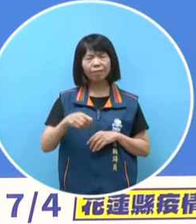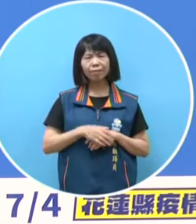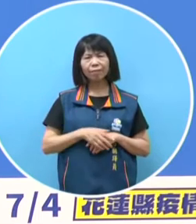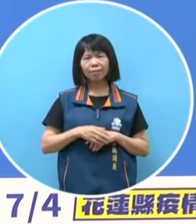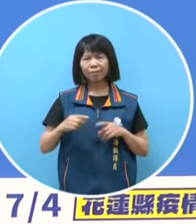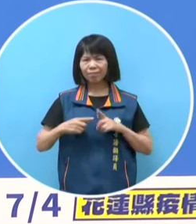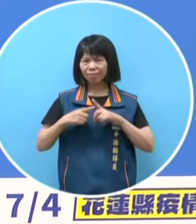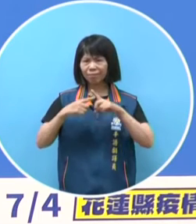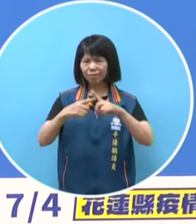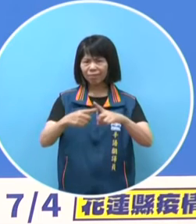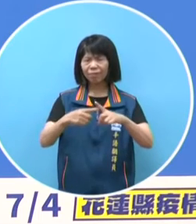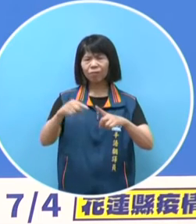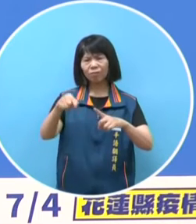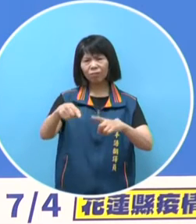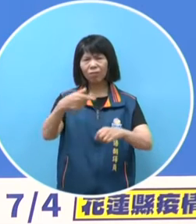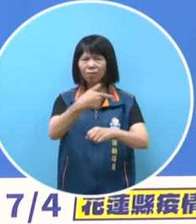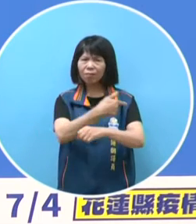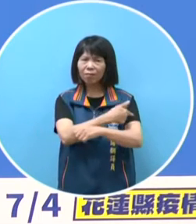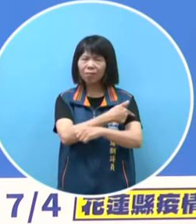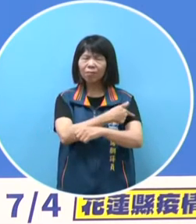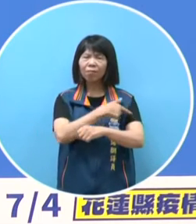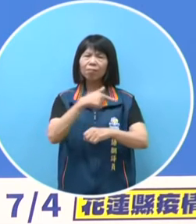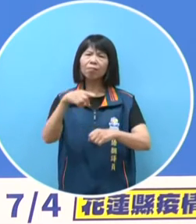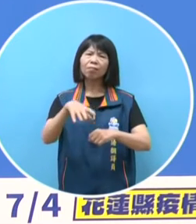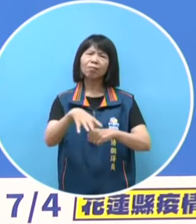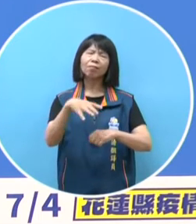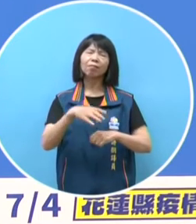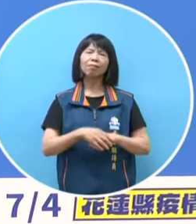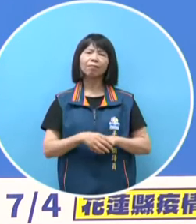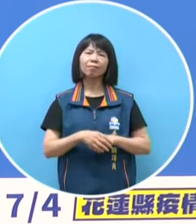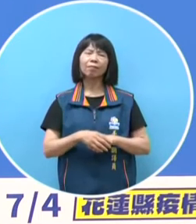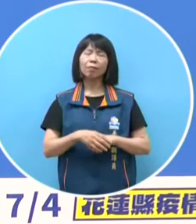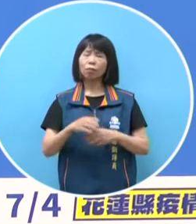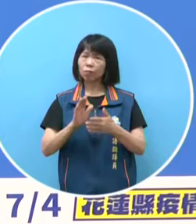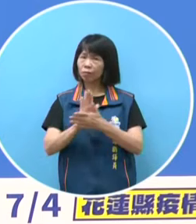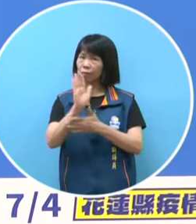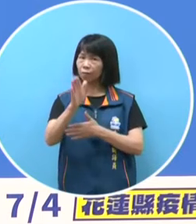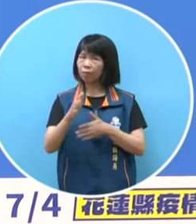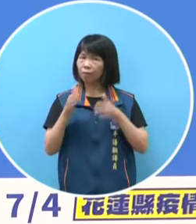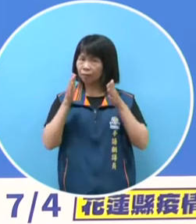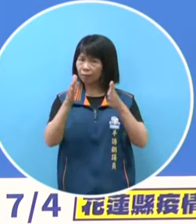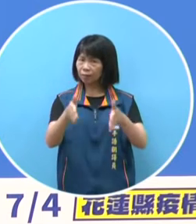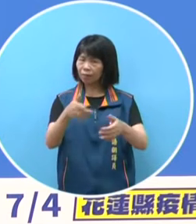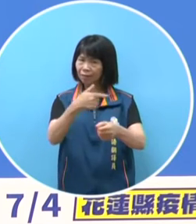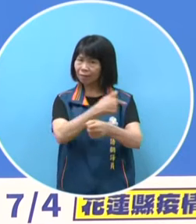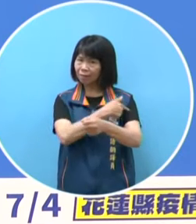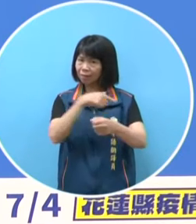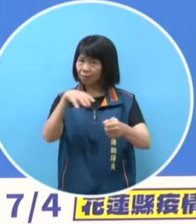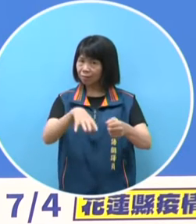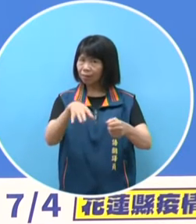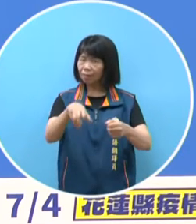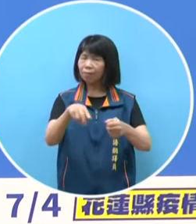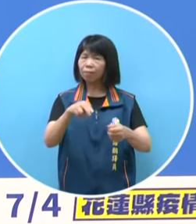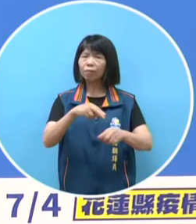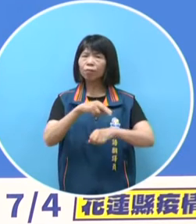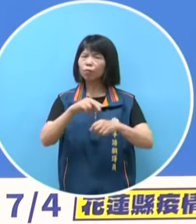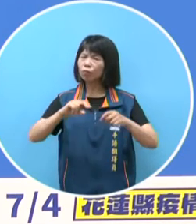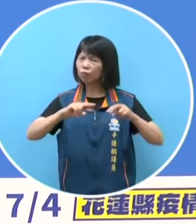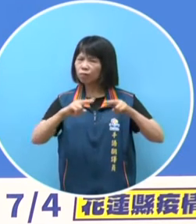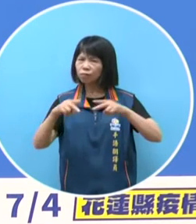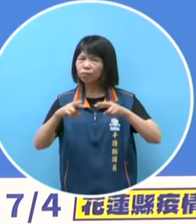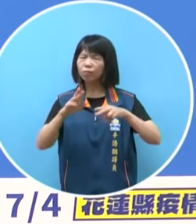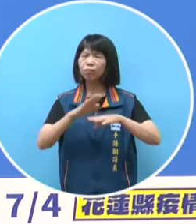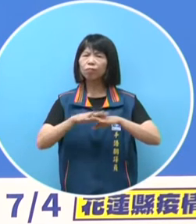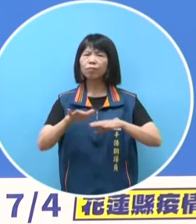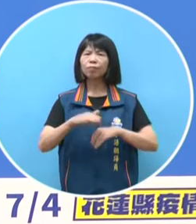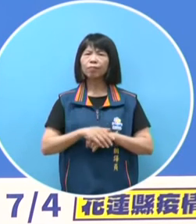到这个大型的施打站来。那我们未来会对于施打站施打点的部分来做一些微调，